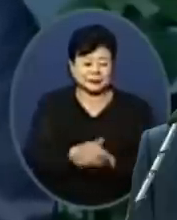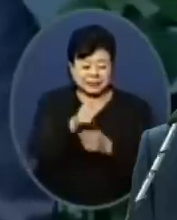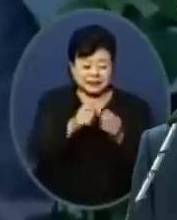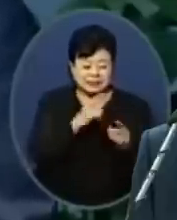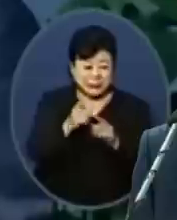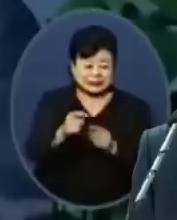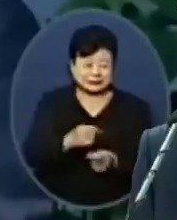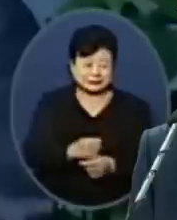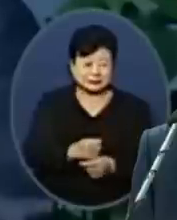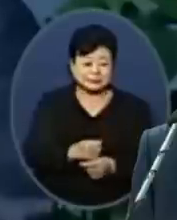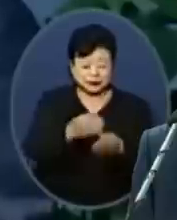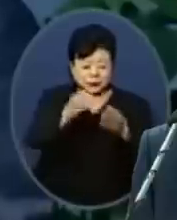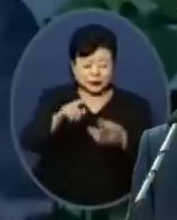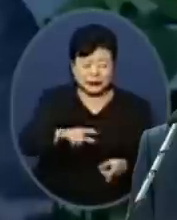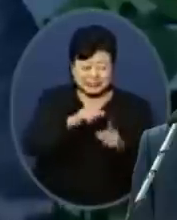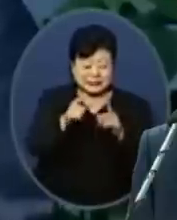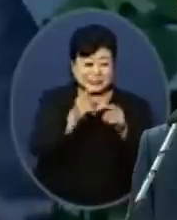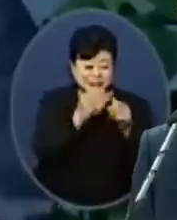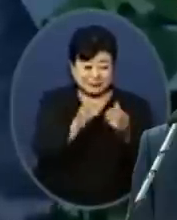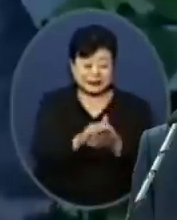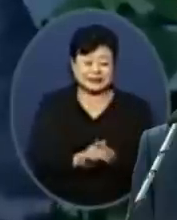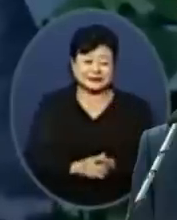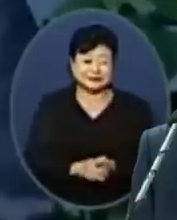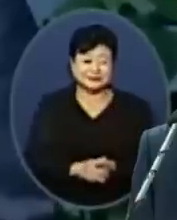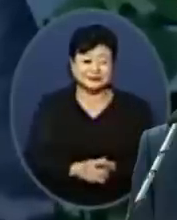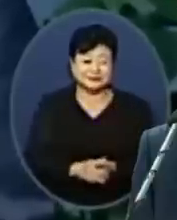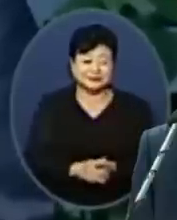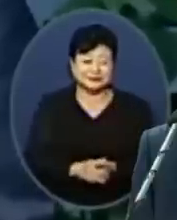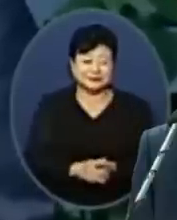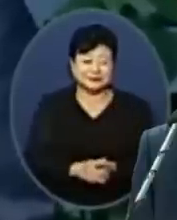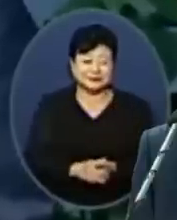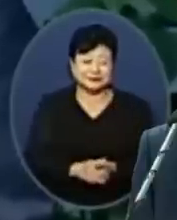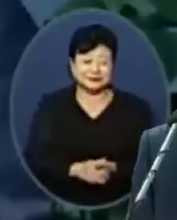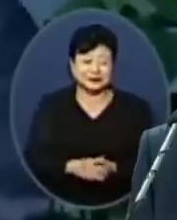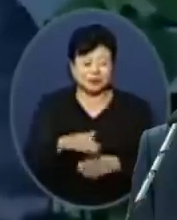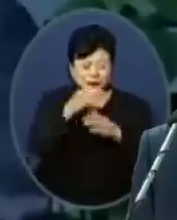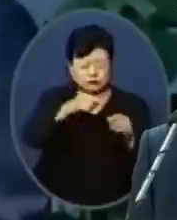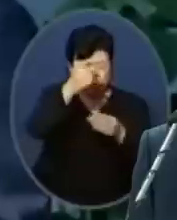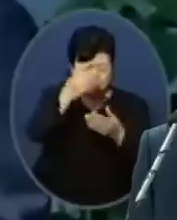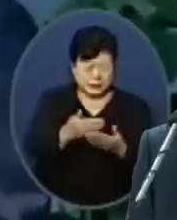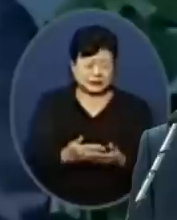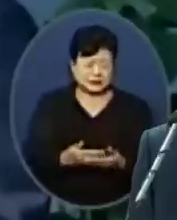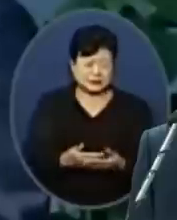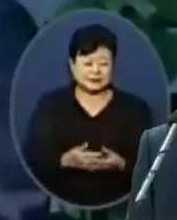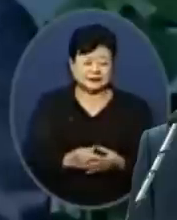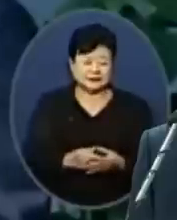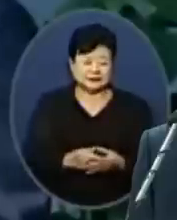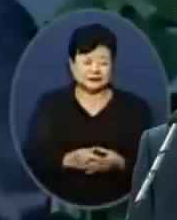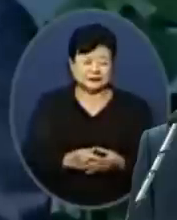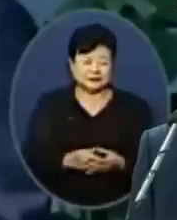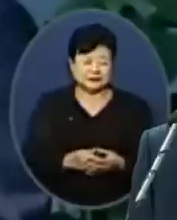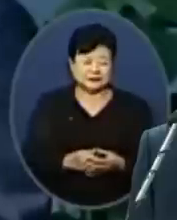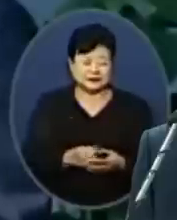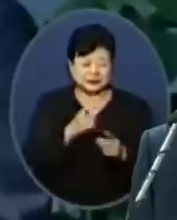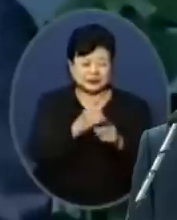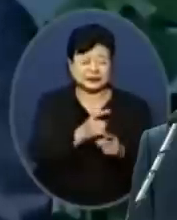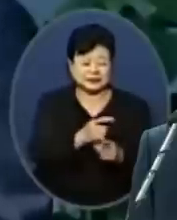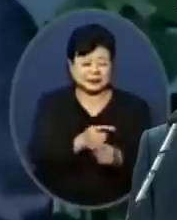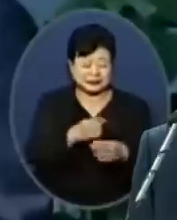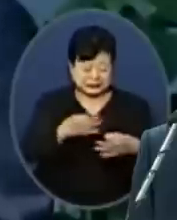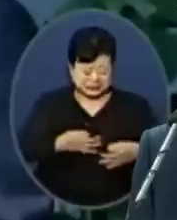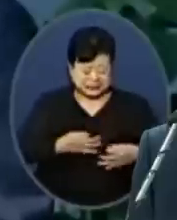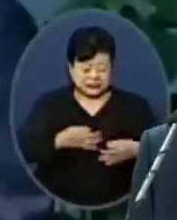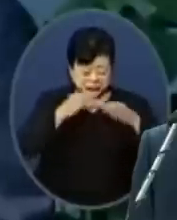하나님 말씀을 통해서 사십시오. 그리고 전인 구원을 얻은 여러분 승리한 여러분